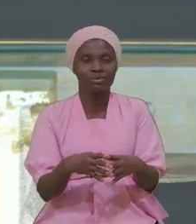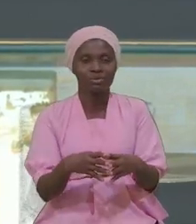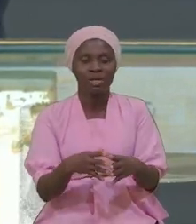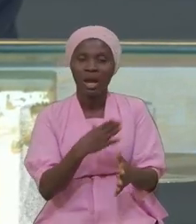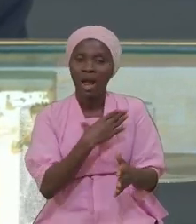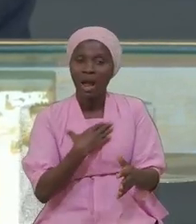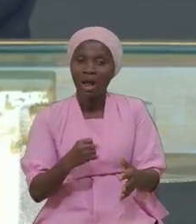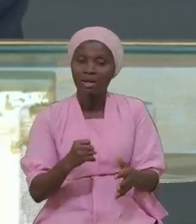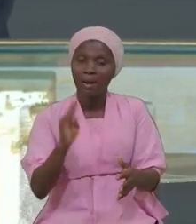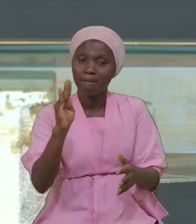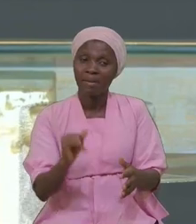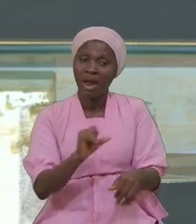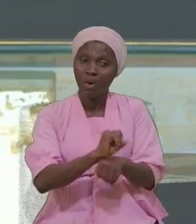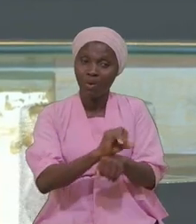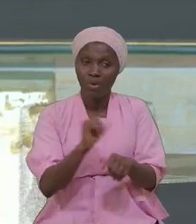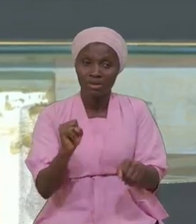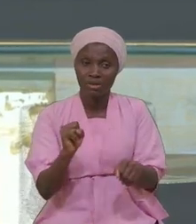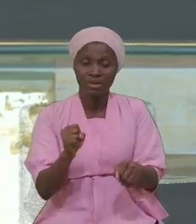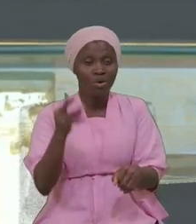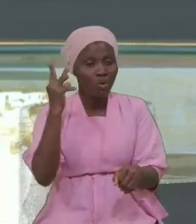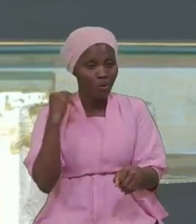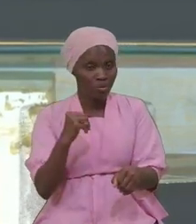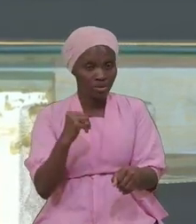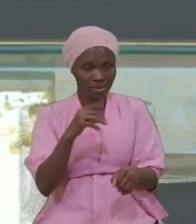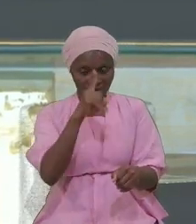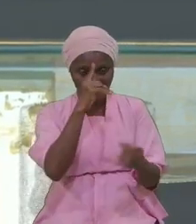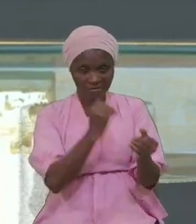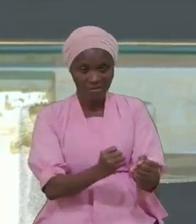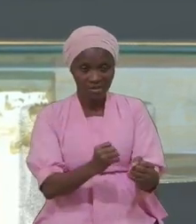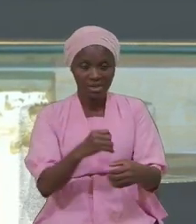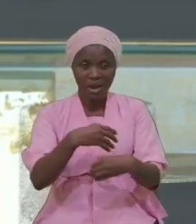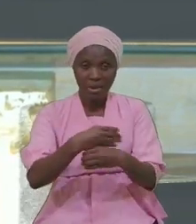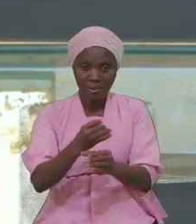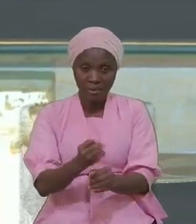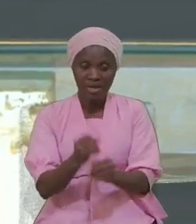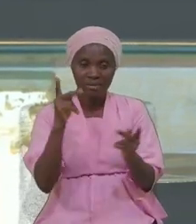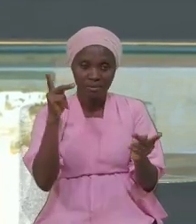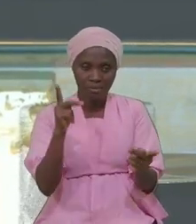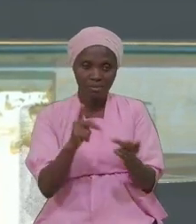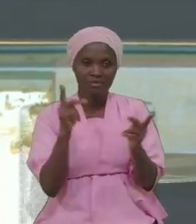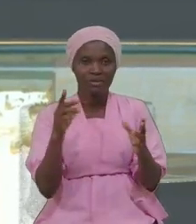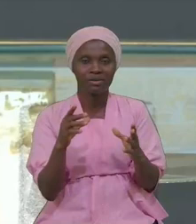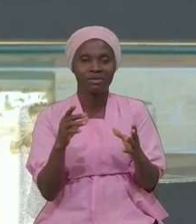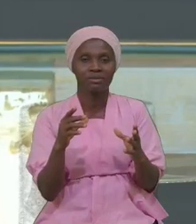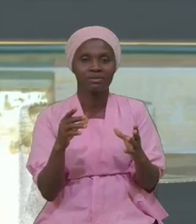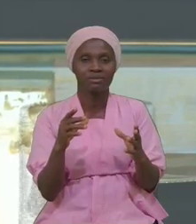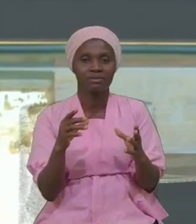Tu vois que la foi agissait avec ses œuvres et que par les œuvres, la foi fut rendue parfaite.